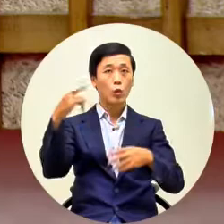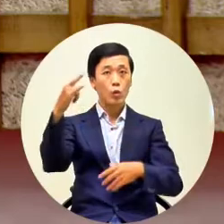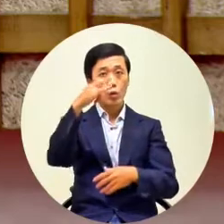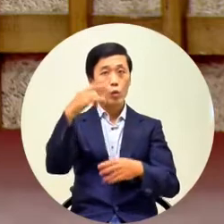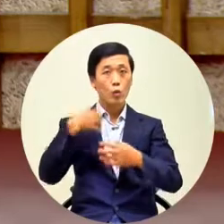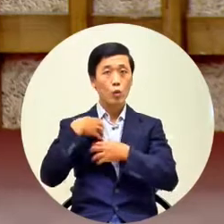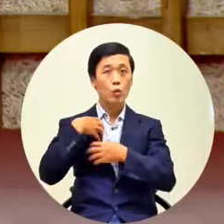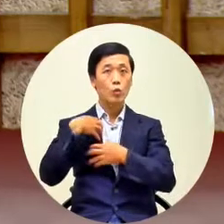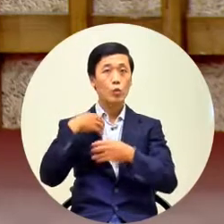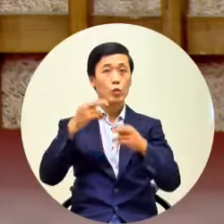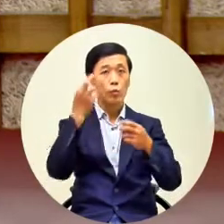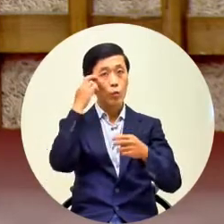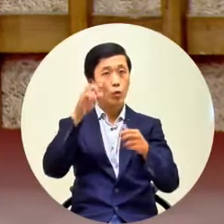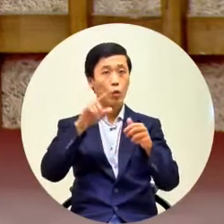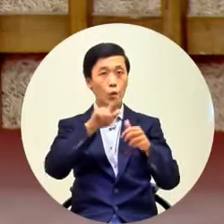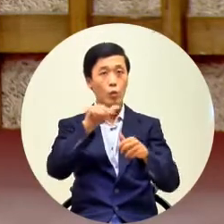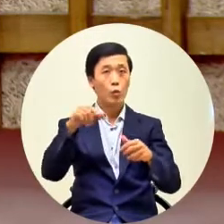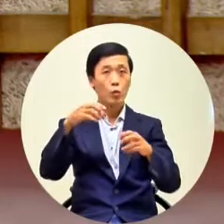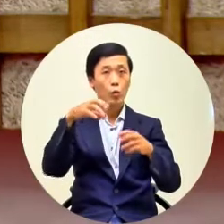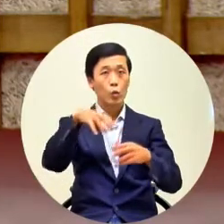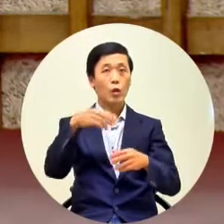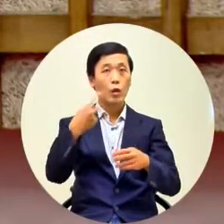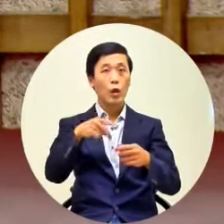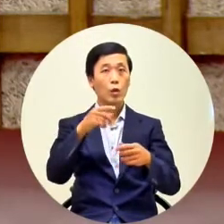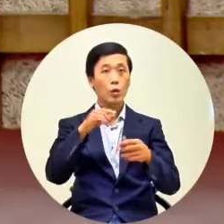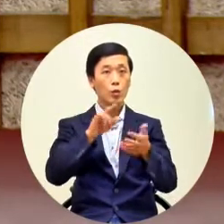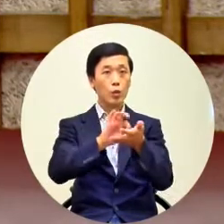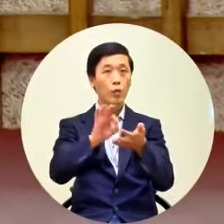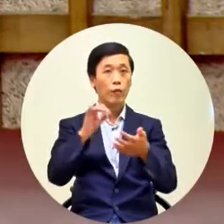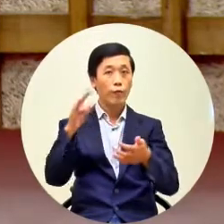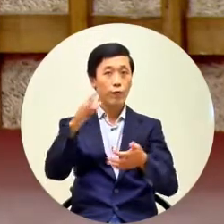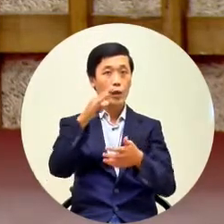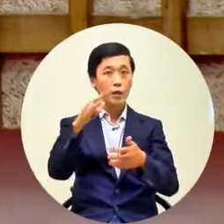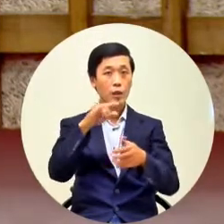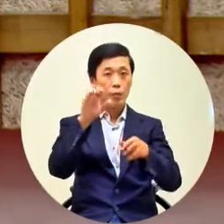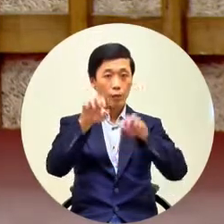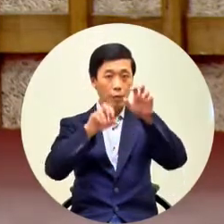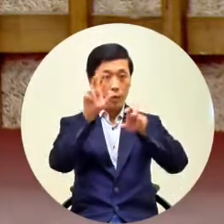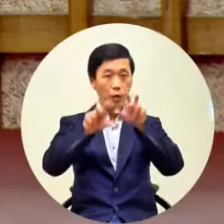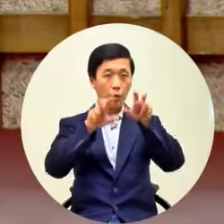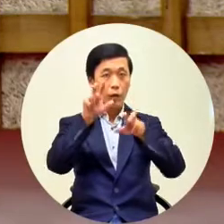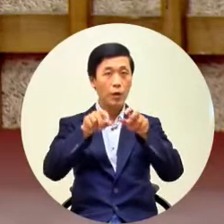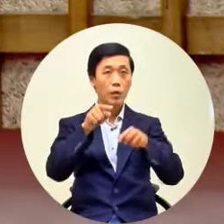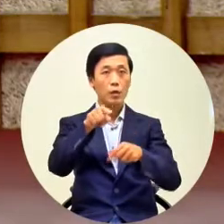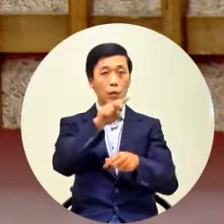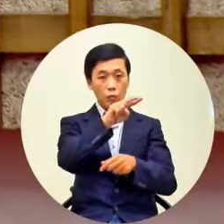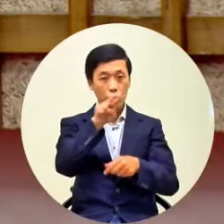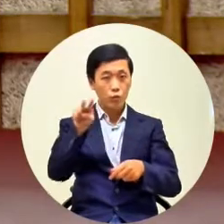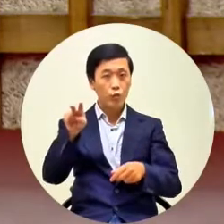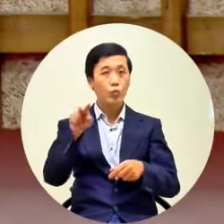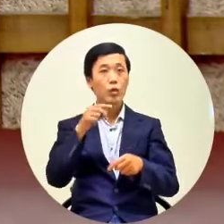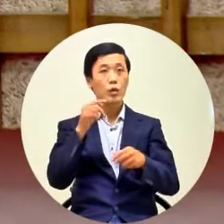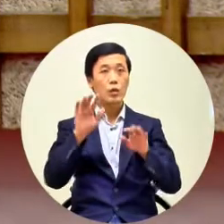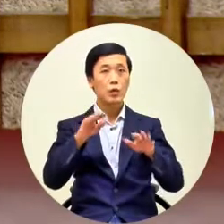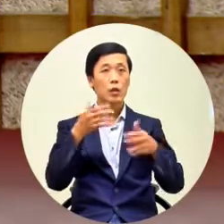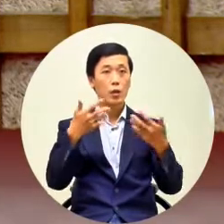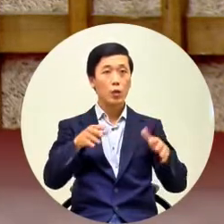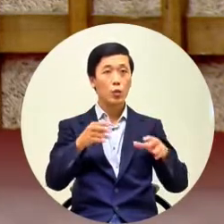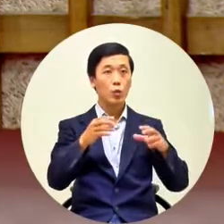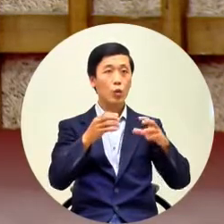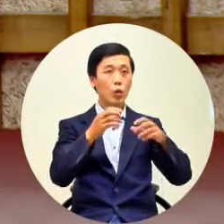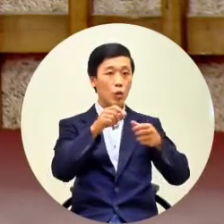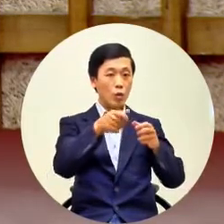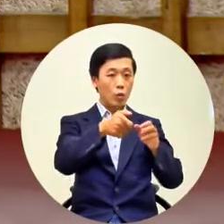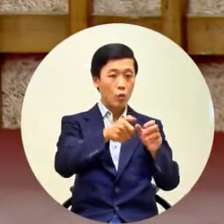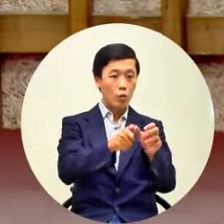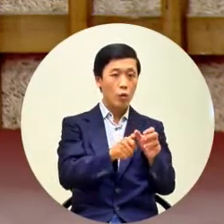项的攀爬设施、游乐设施，这些视觉看起来应该都是比现在很多罐头游具好很多。